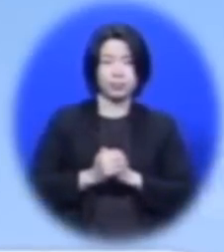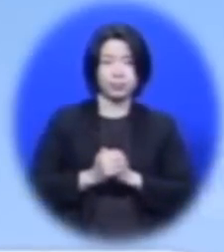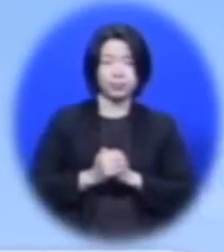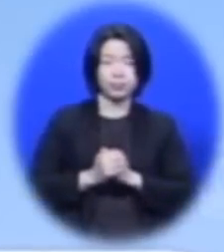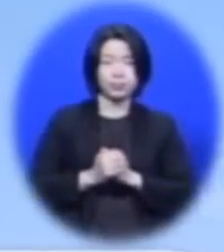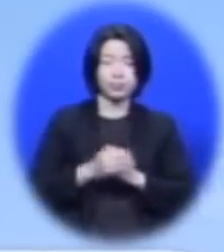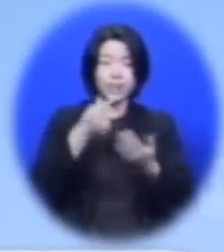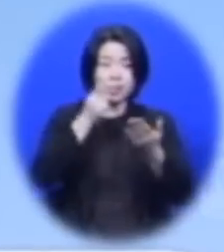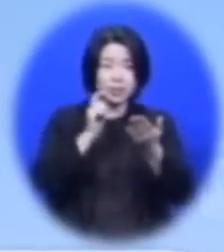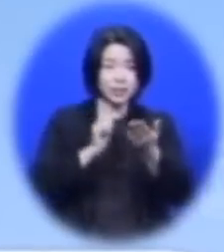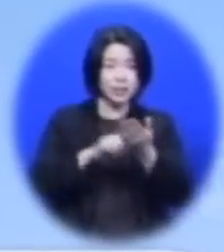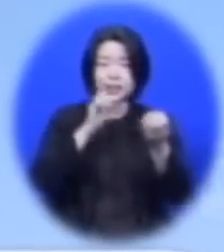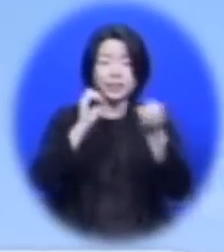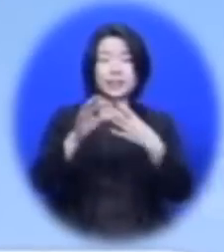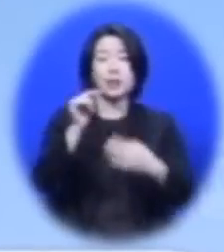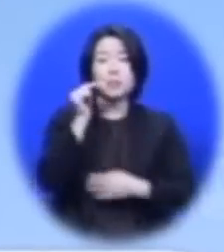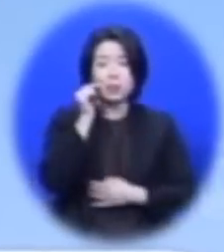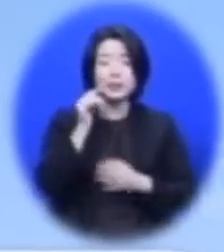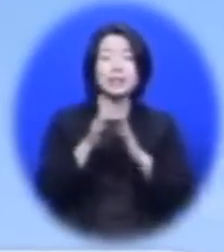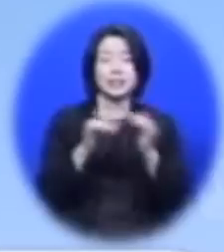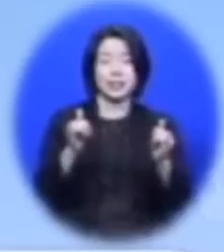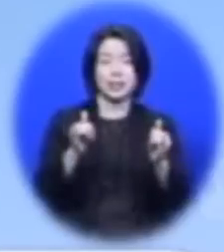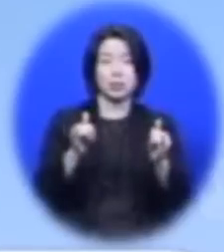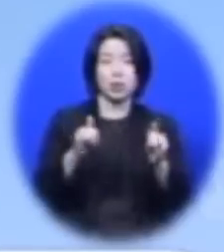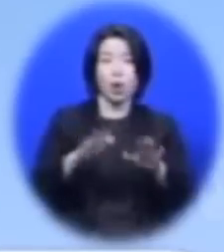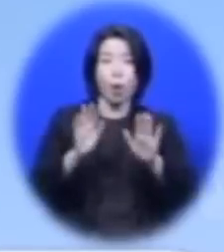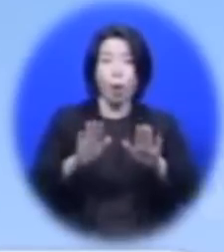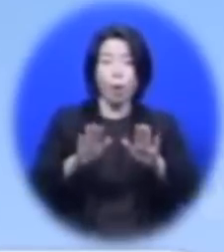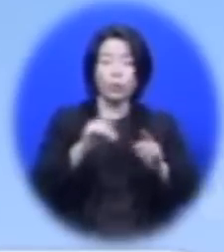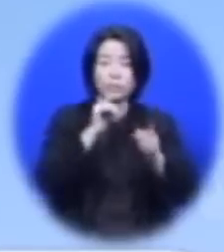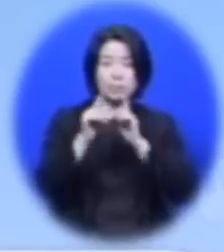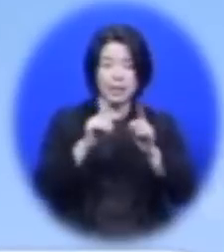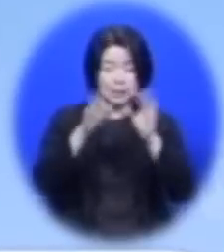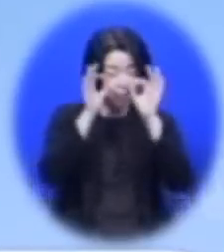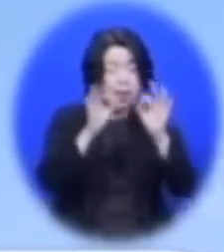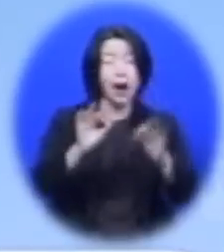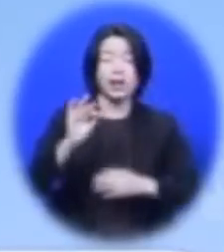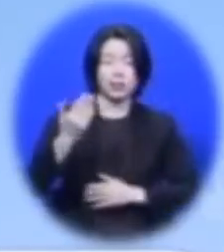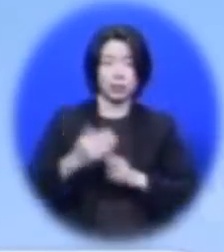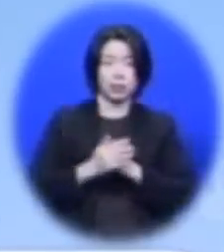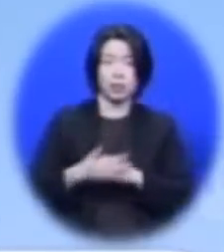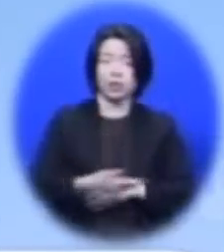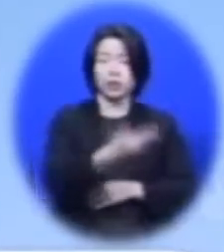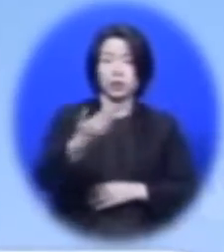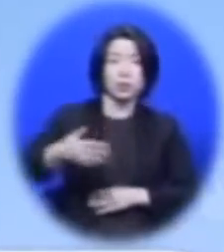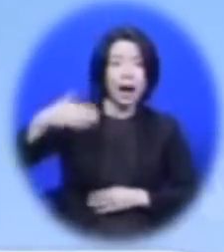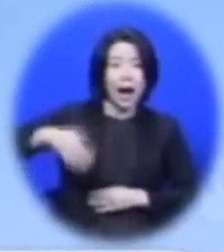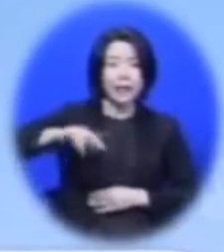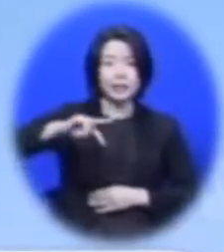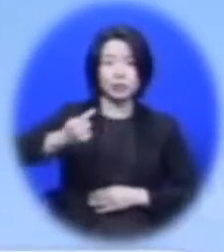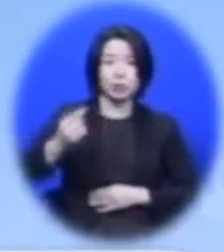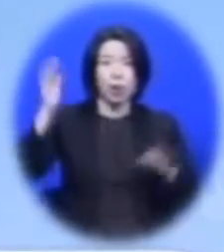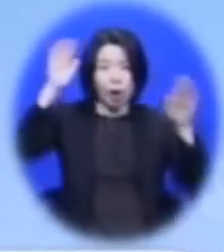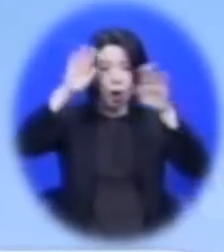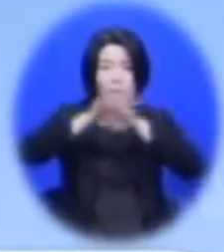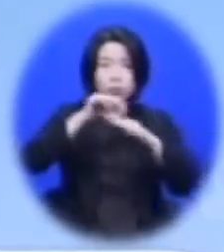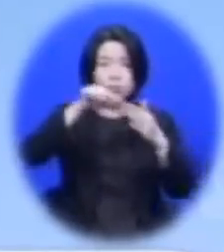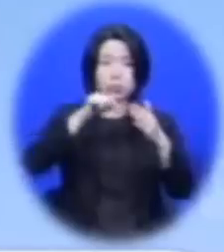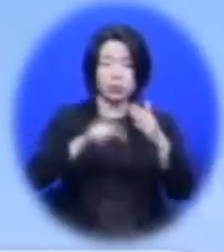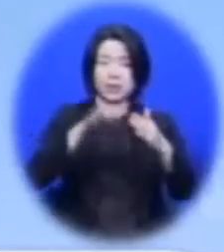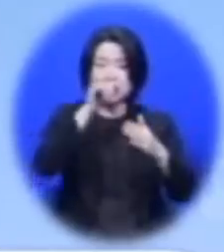선뜻 대답을 못 하시는 분들은 오늘 말씀해 보셔야 돼요. 여러분은 아직도 어둠 속에 있기 때문에